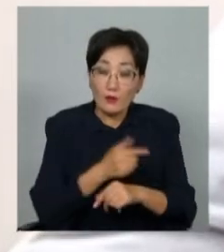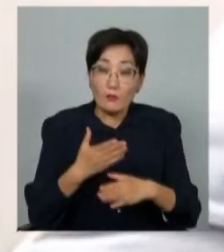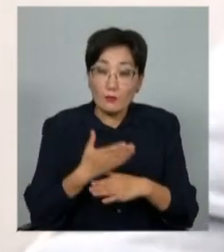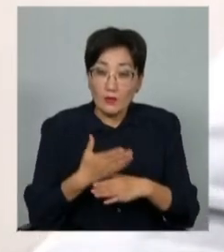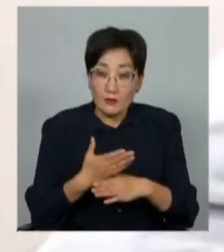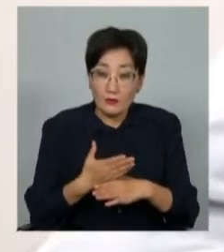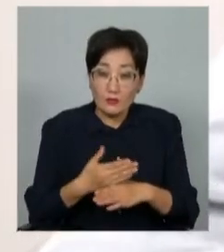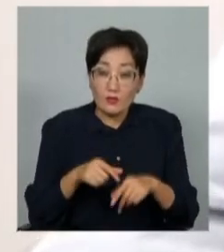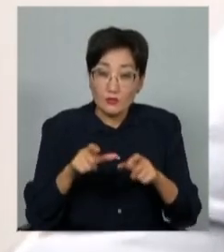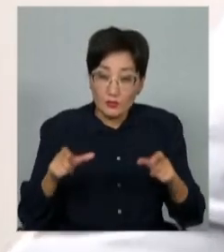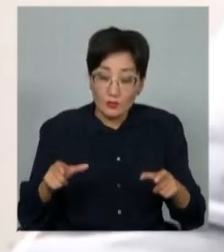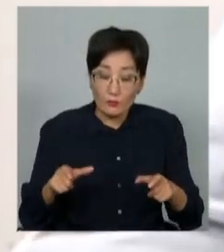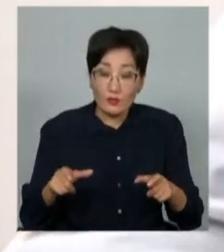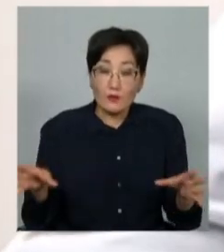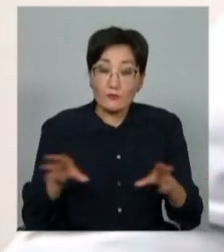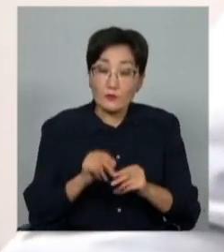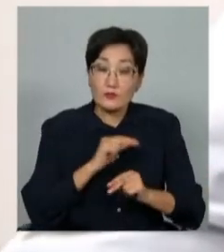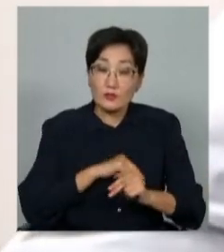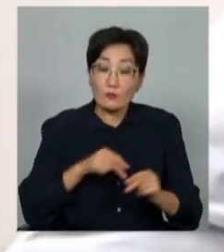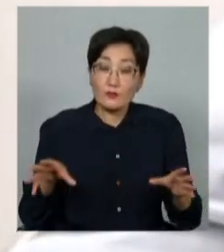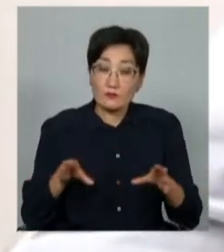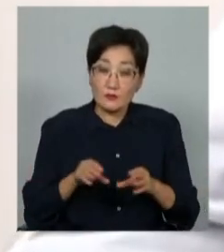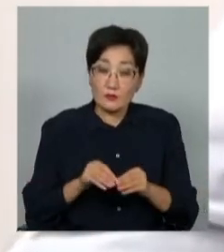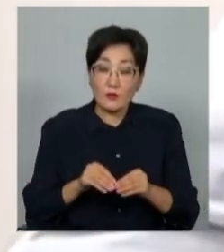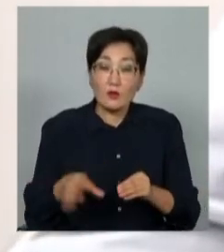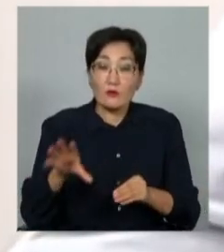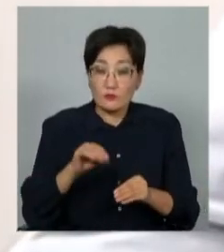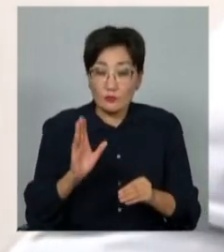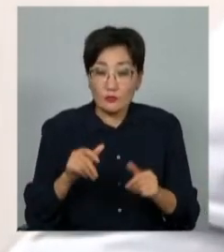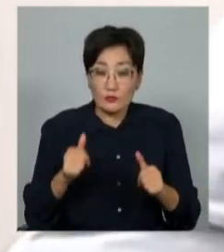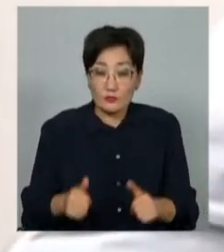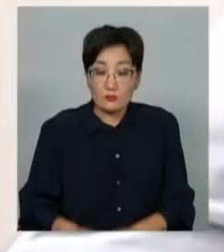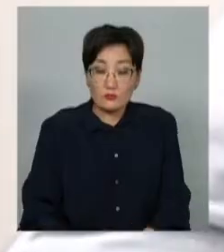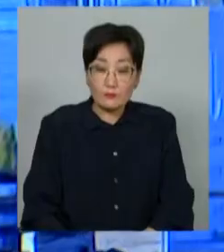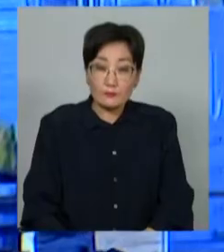нашим, если совместно будем работать вместе, то все будет хорошо.